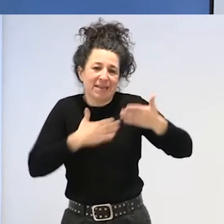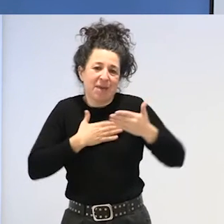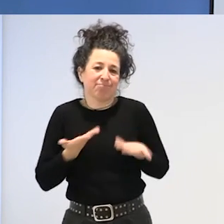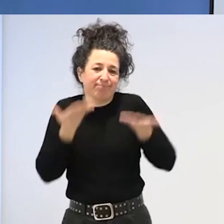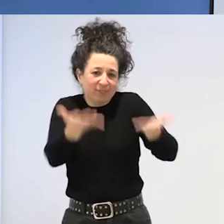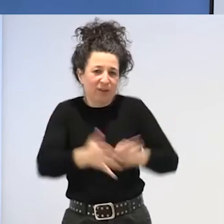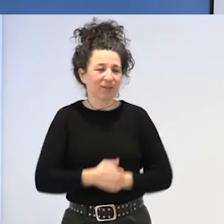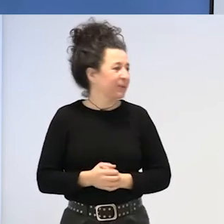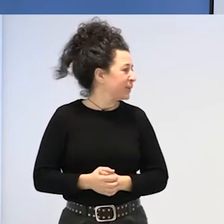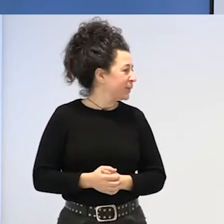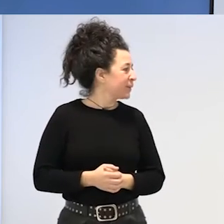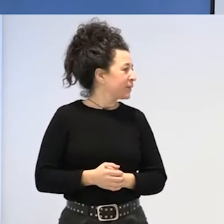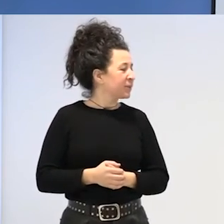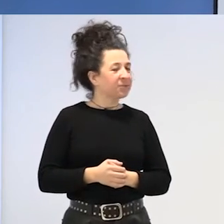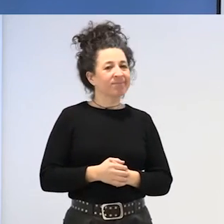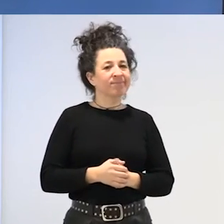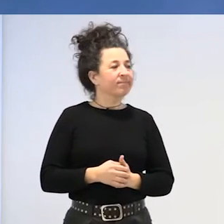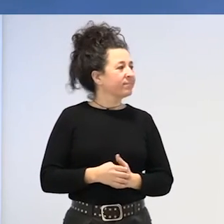Bai.